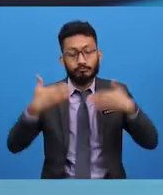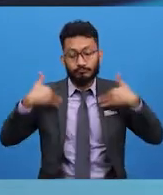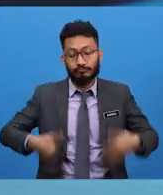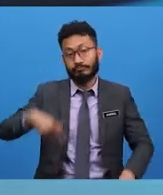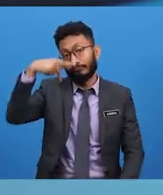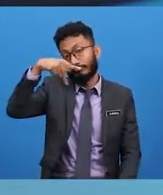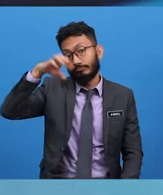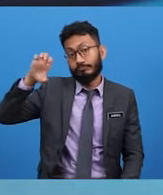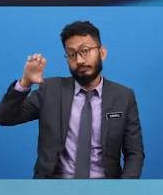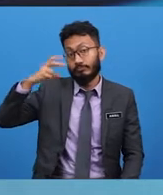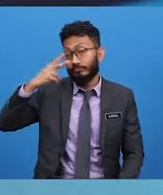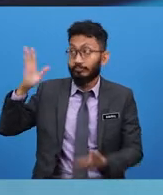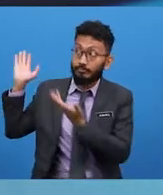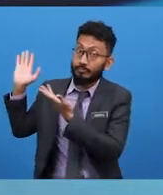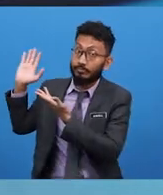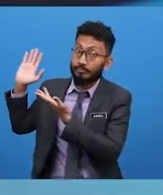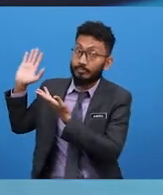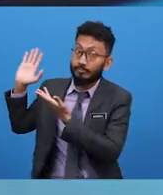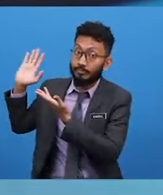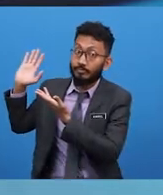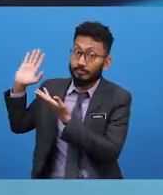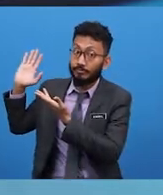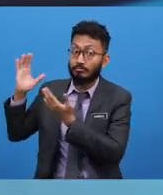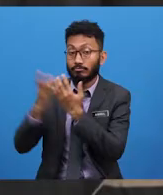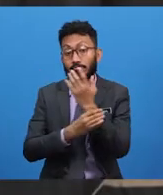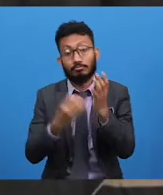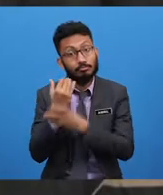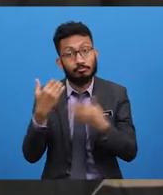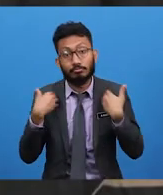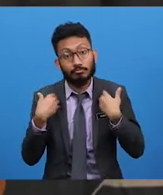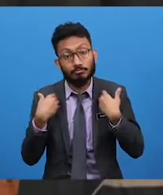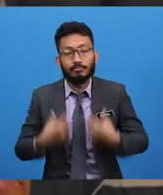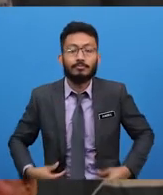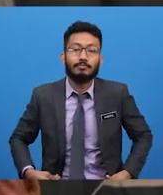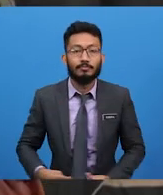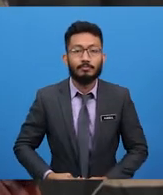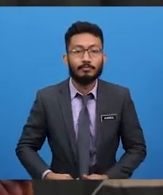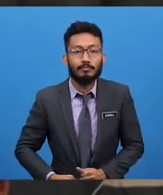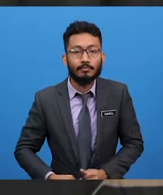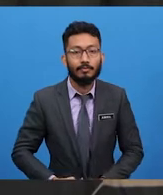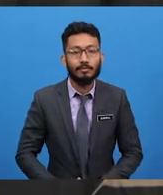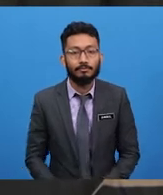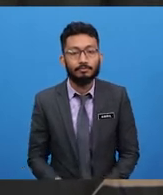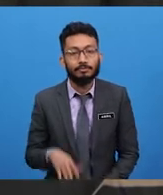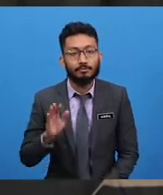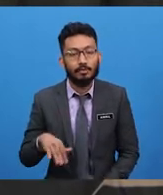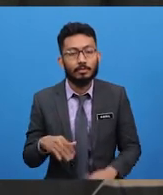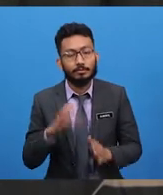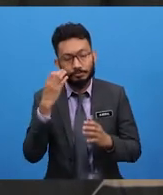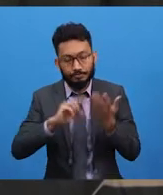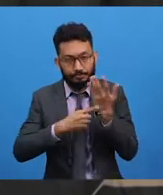apron dan sarung tangan latex. Baiklah murid-murid, sebelum cikgu mulakan proses